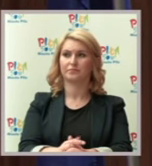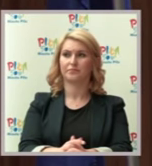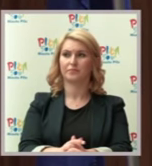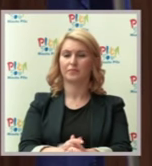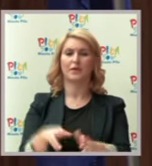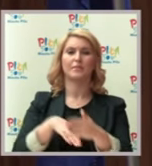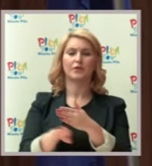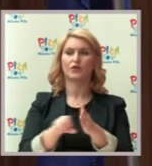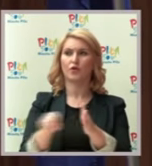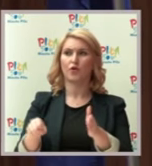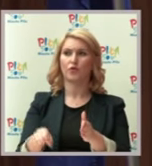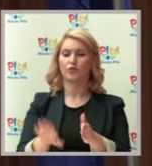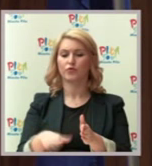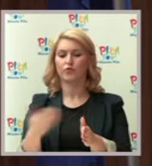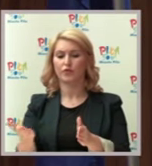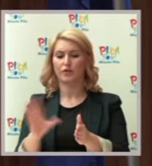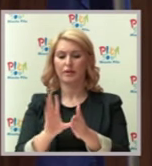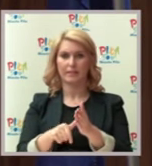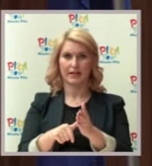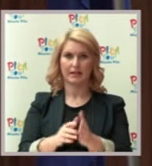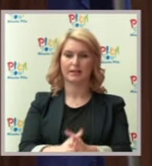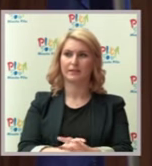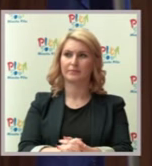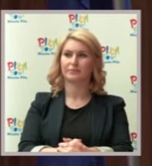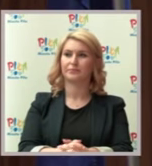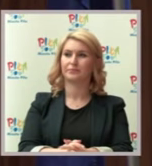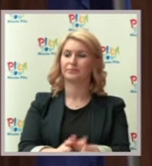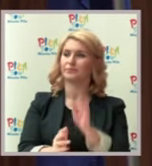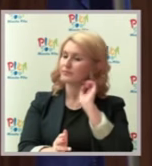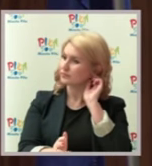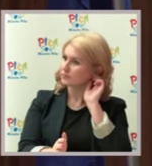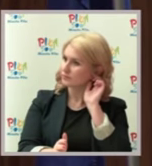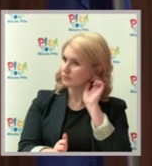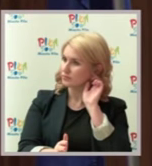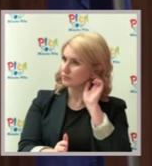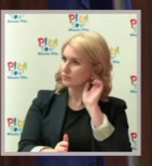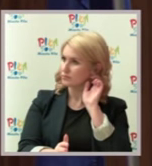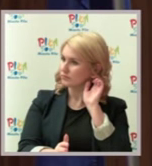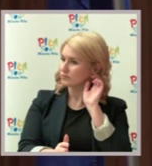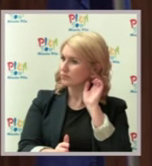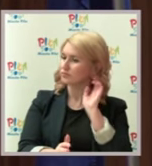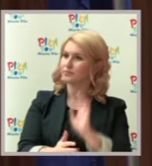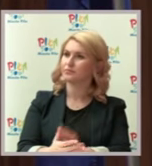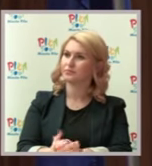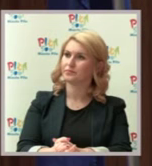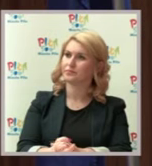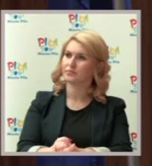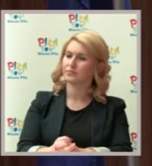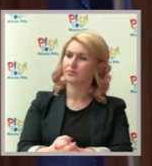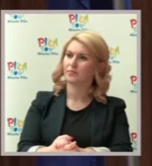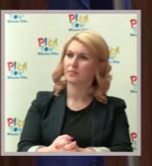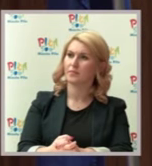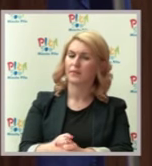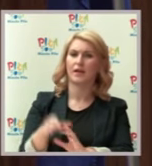miasta. To byłby ten ostatni element, który zamykałby inwestycję dworzec